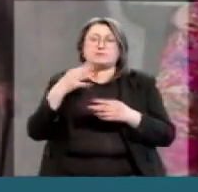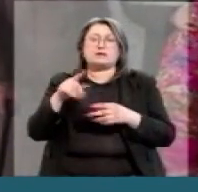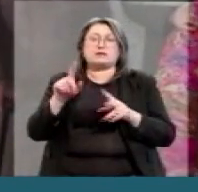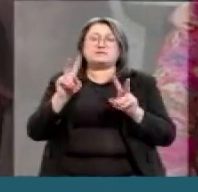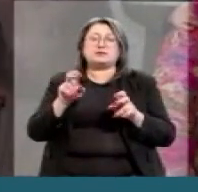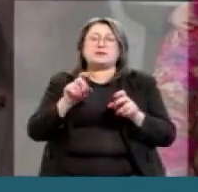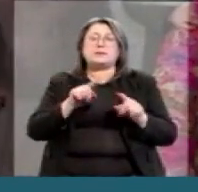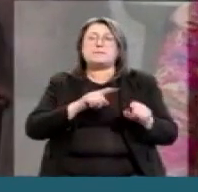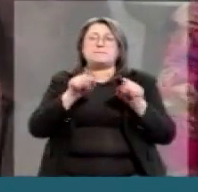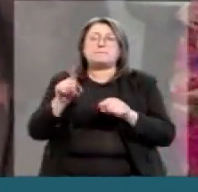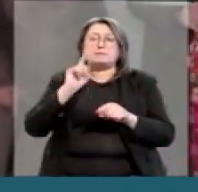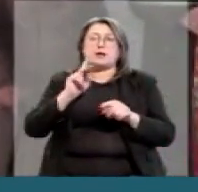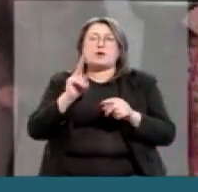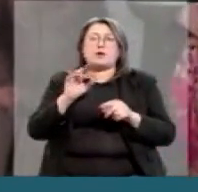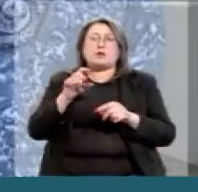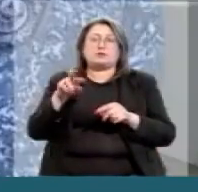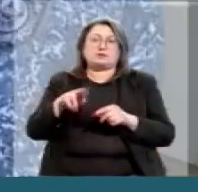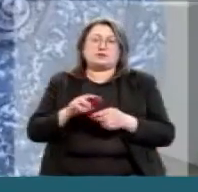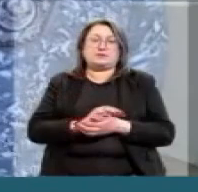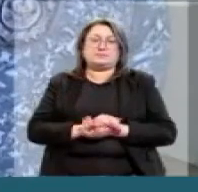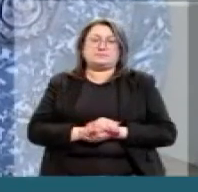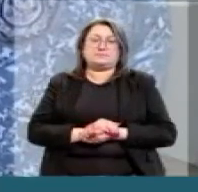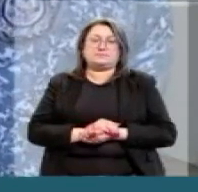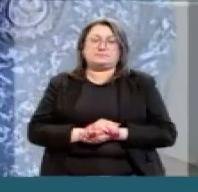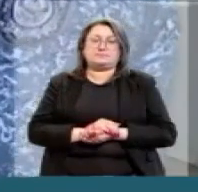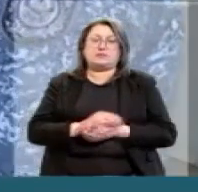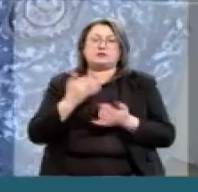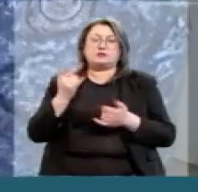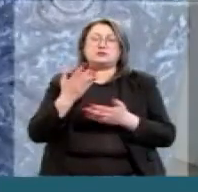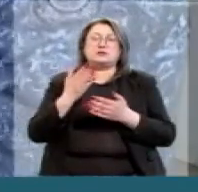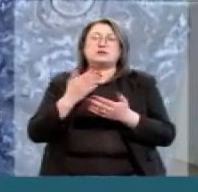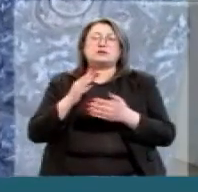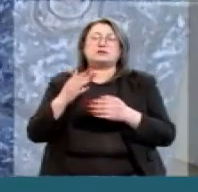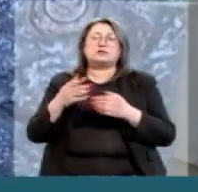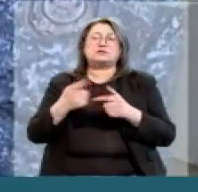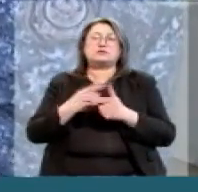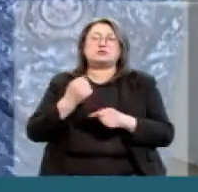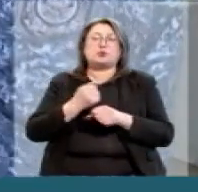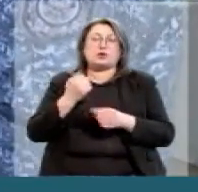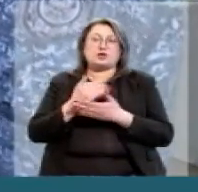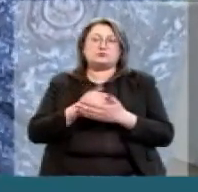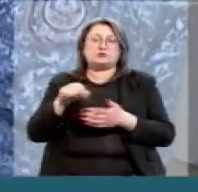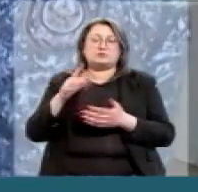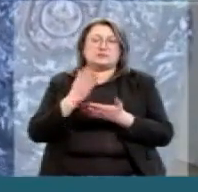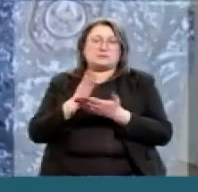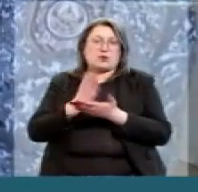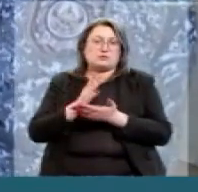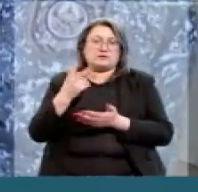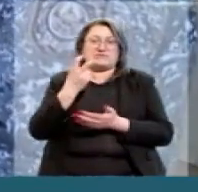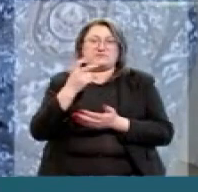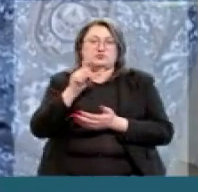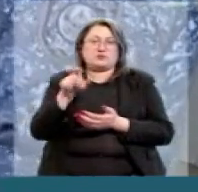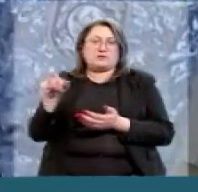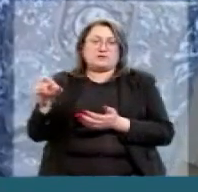аталады. Қазір мұнда 200-ге жуық сотталушы бар. Олардың басым бөлігі батыс, шығыс облыстарынан келіп жазасын өтеуде.